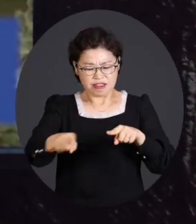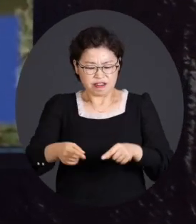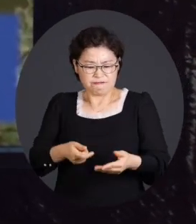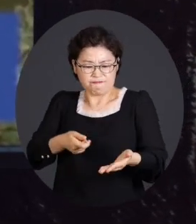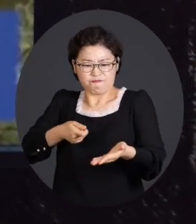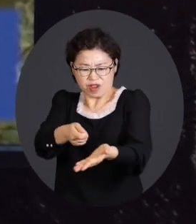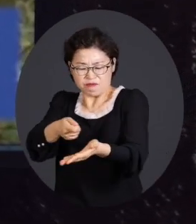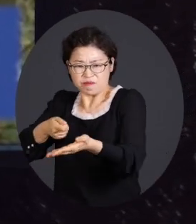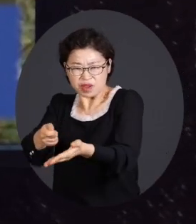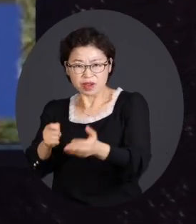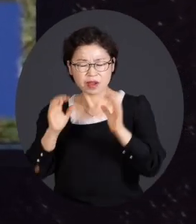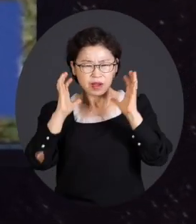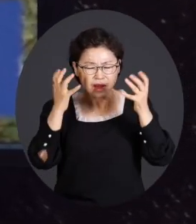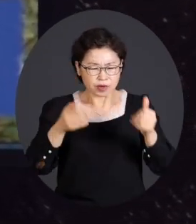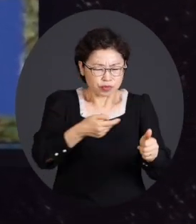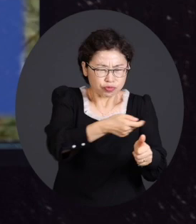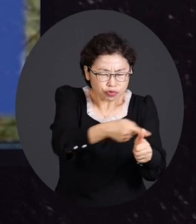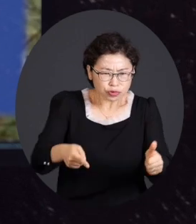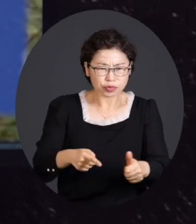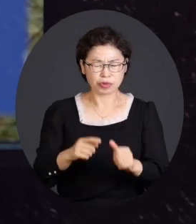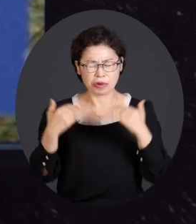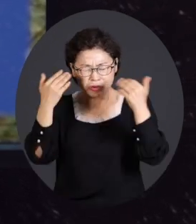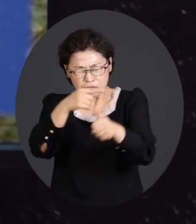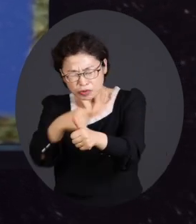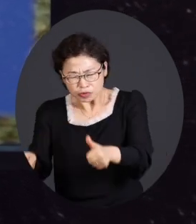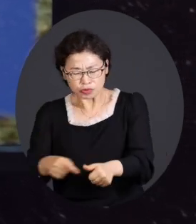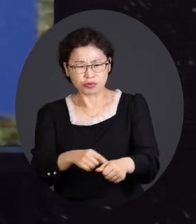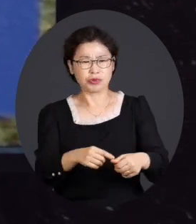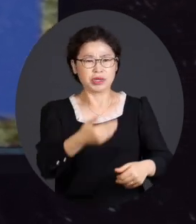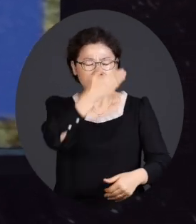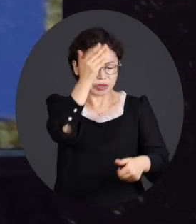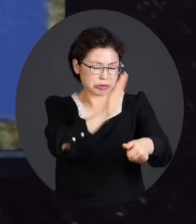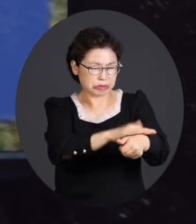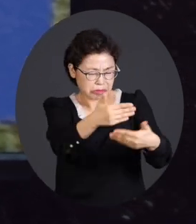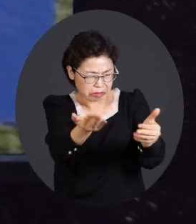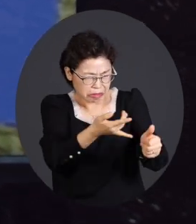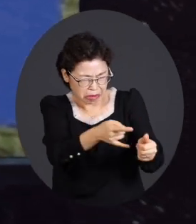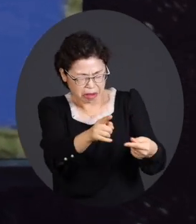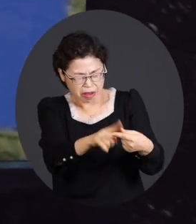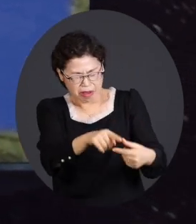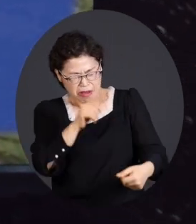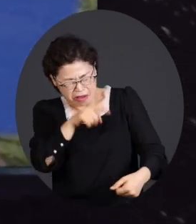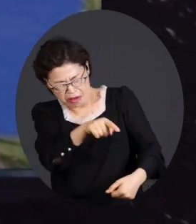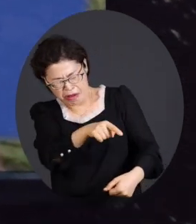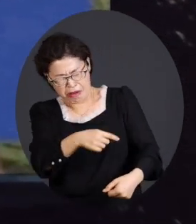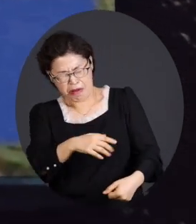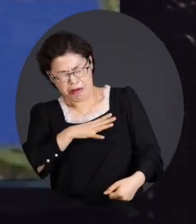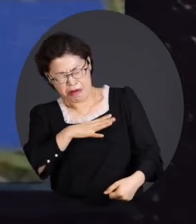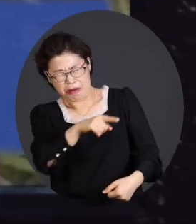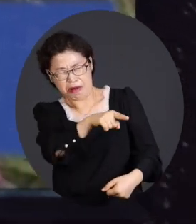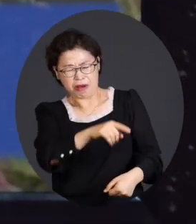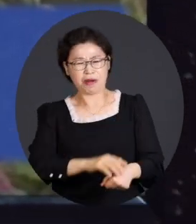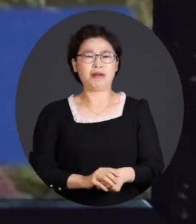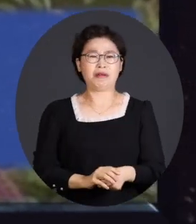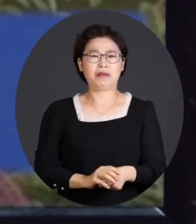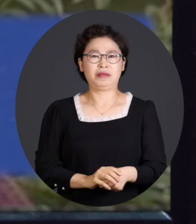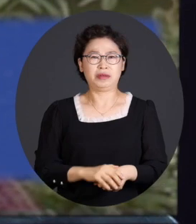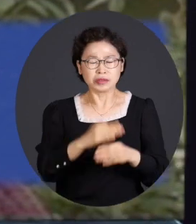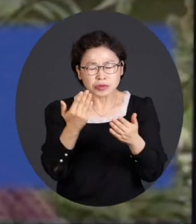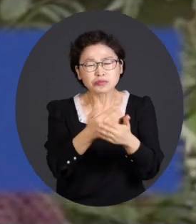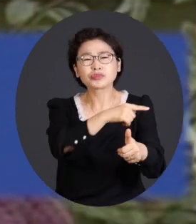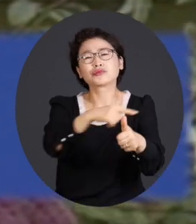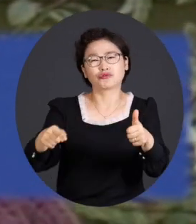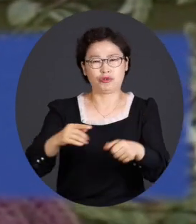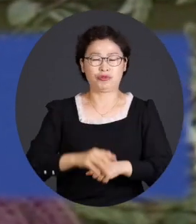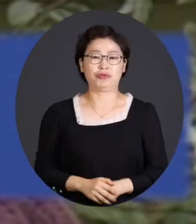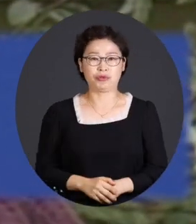낳은 아이 죽이고 끓이는 아이 죽이고 아이고 서북청년처럼 험한 것들은 싶더라. 아무래도 닥친 것만 죽이지는